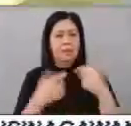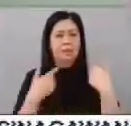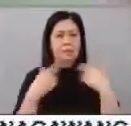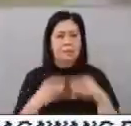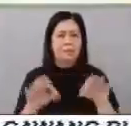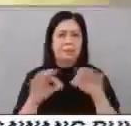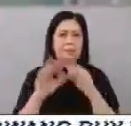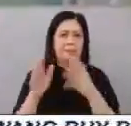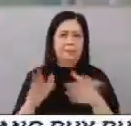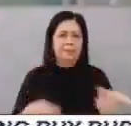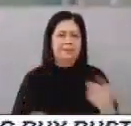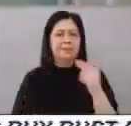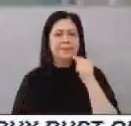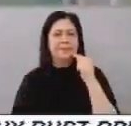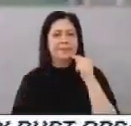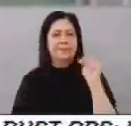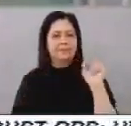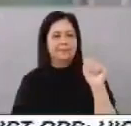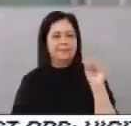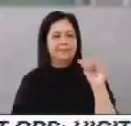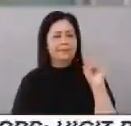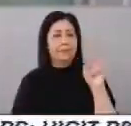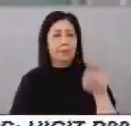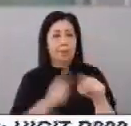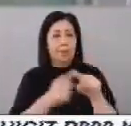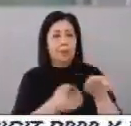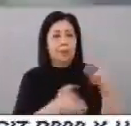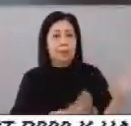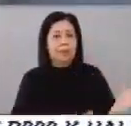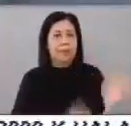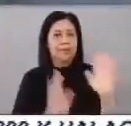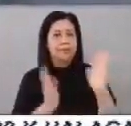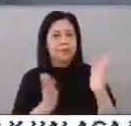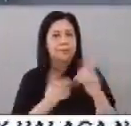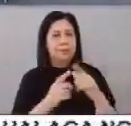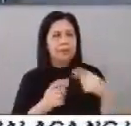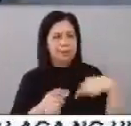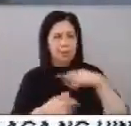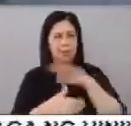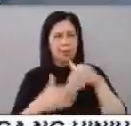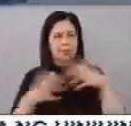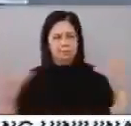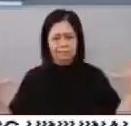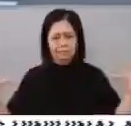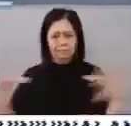1, nasa 6.4 bilyong piso ang naibigay sa